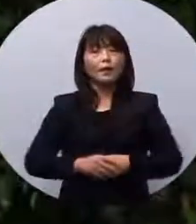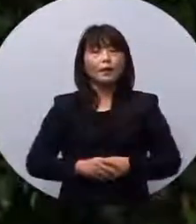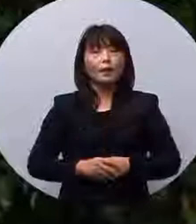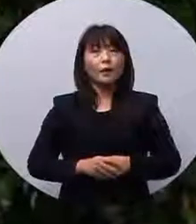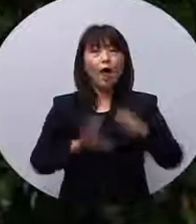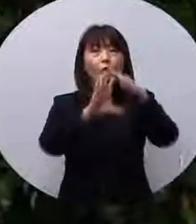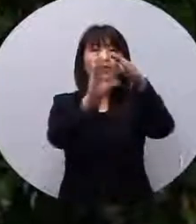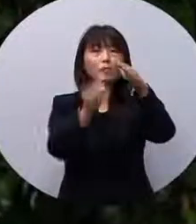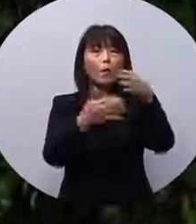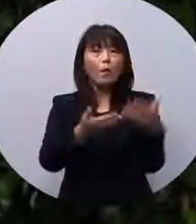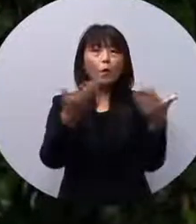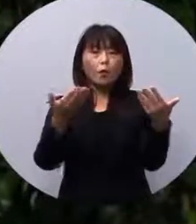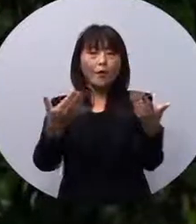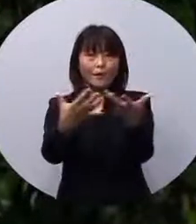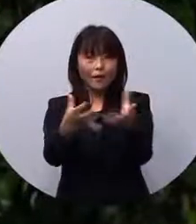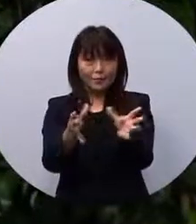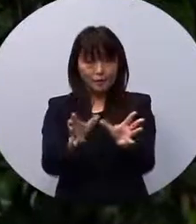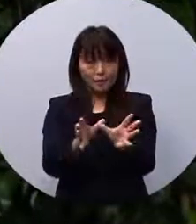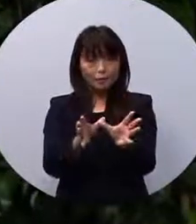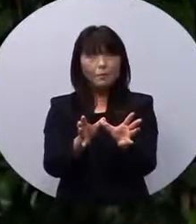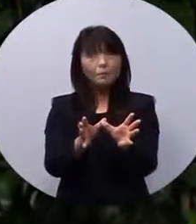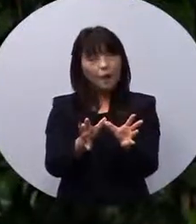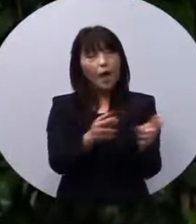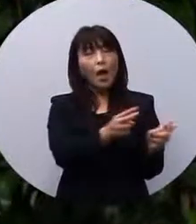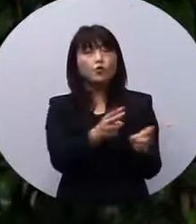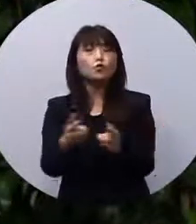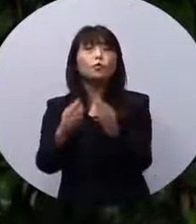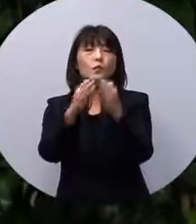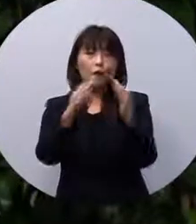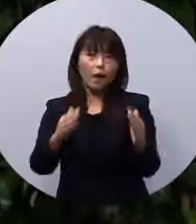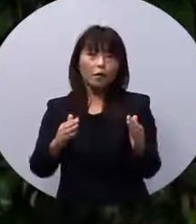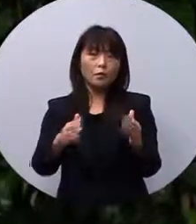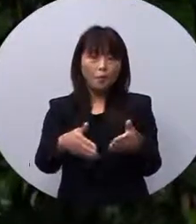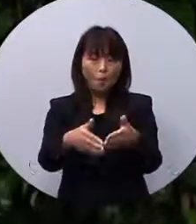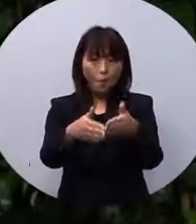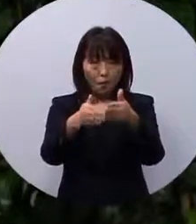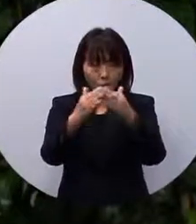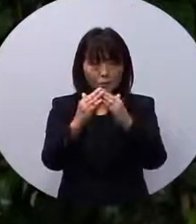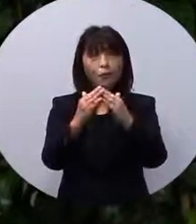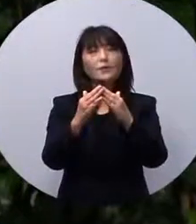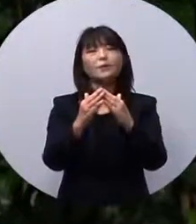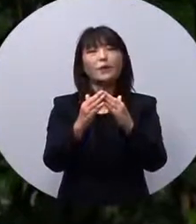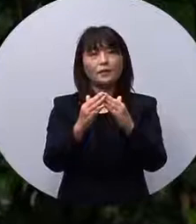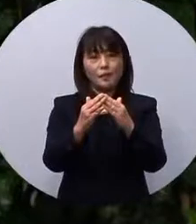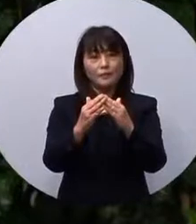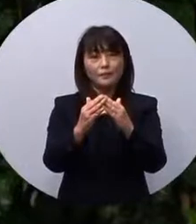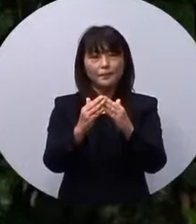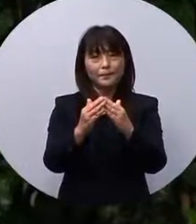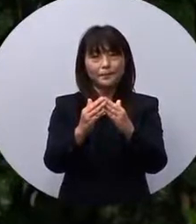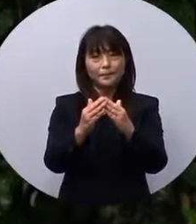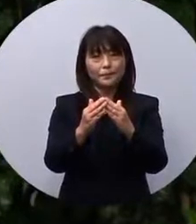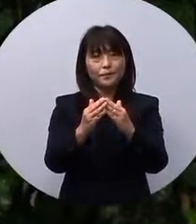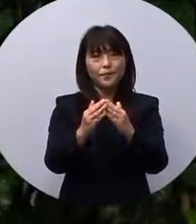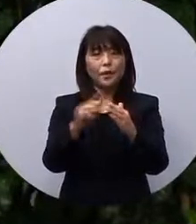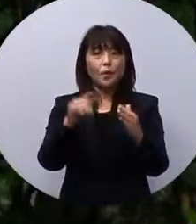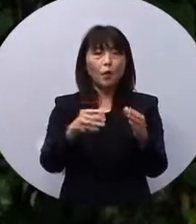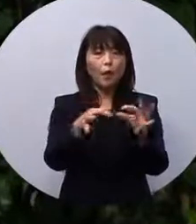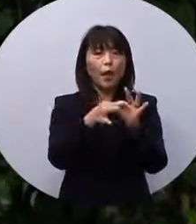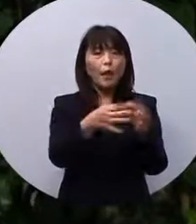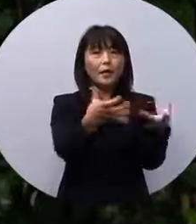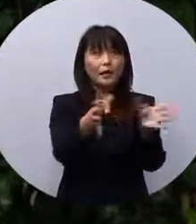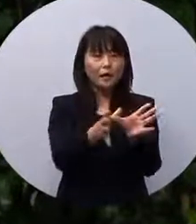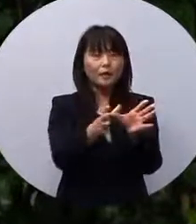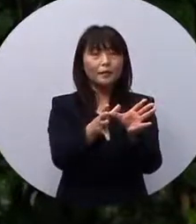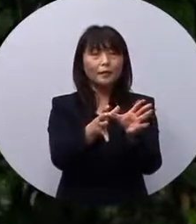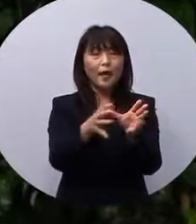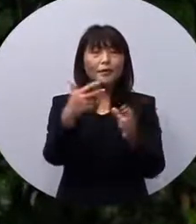藤沢盛り上げ隊、準備会というものを発足いたしました。これは関係団体の皆様、